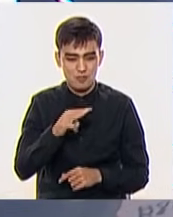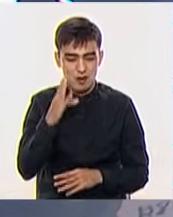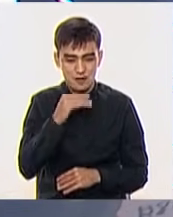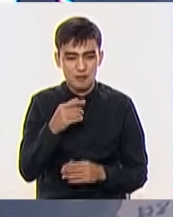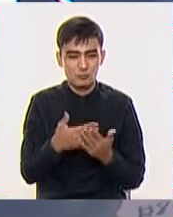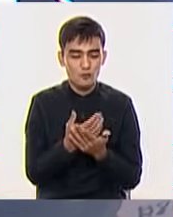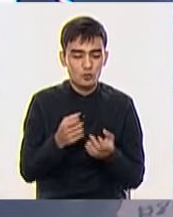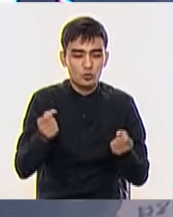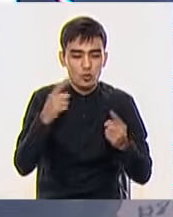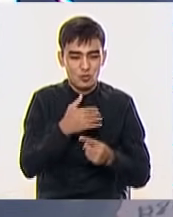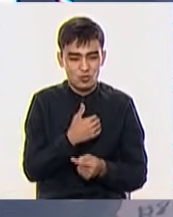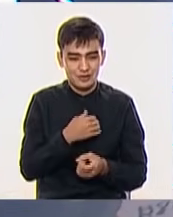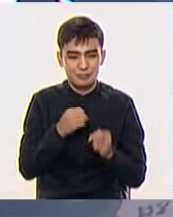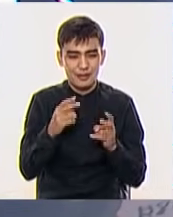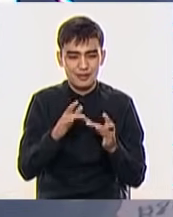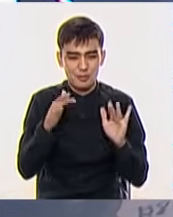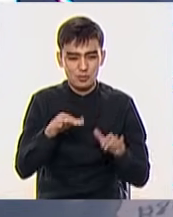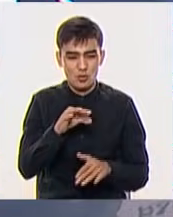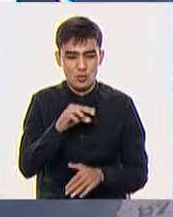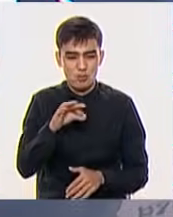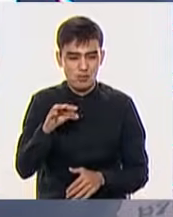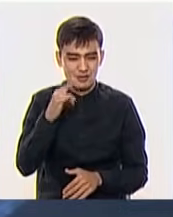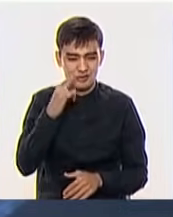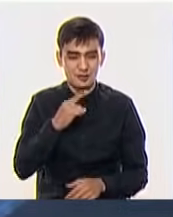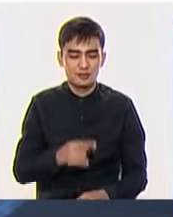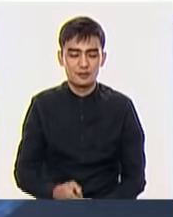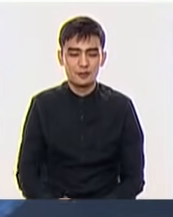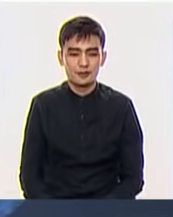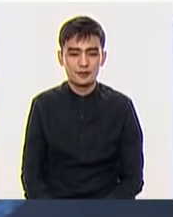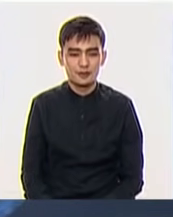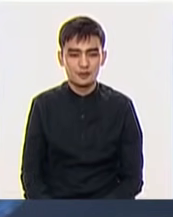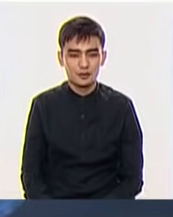Reno 5 можно получить на официальном сайте ОПА «Казахстан».